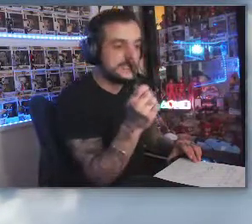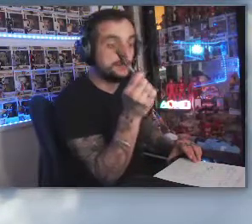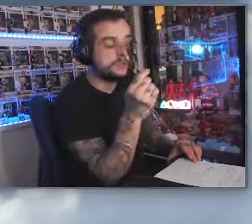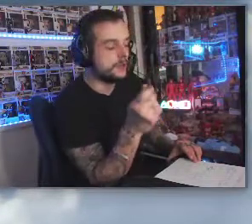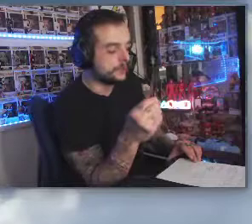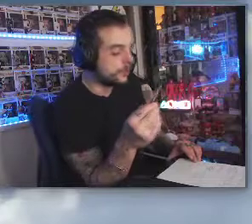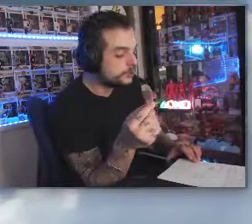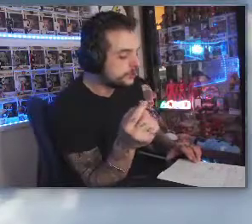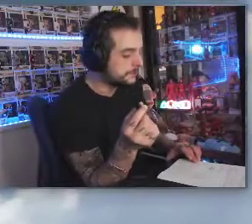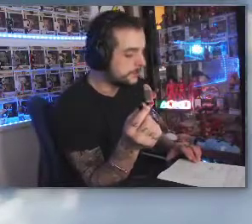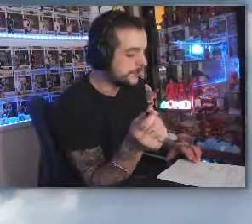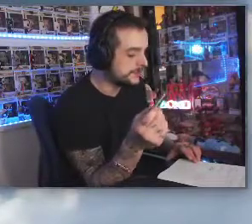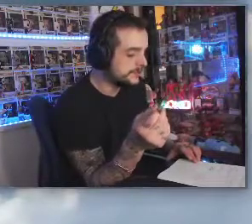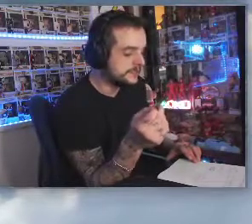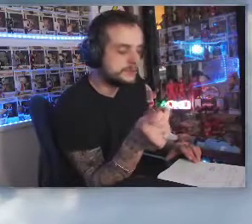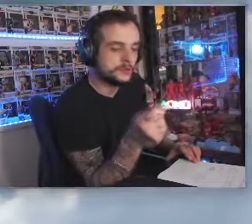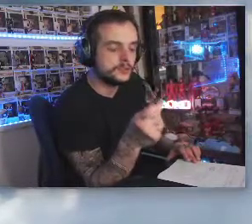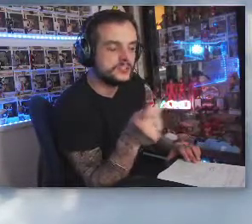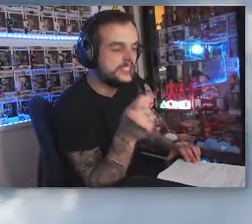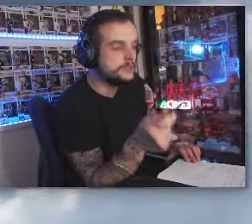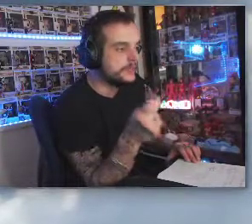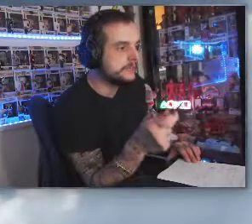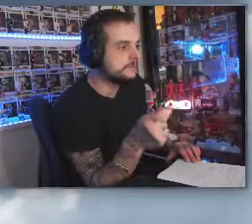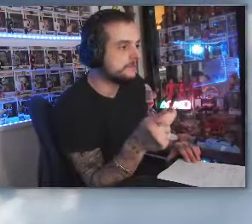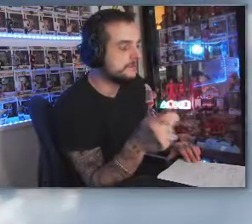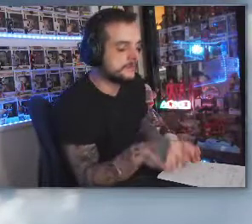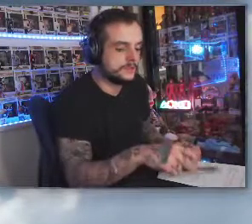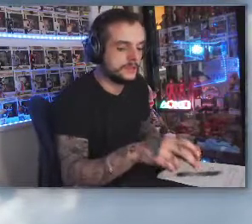Et, ah oui, le gros truc qui m'a traumatisé, c'est l'histoire de